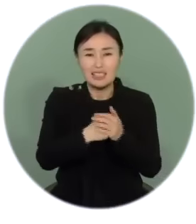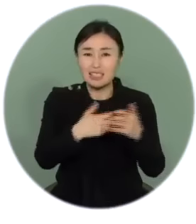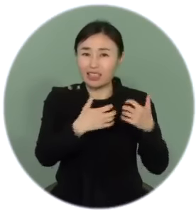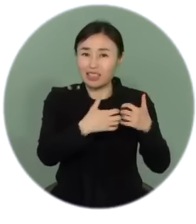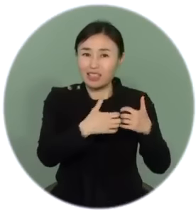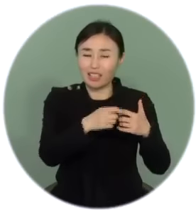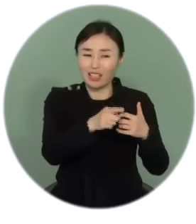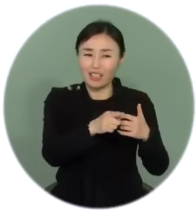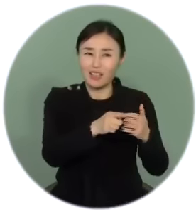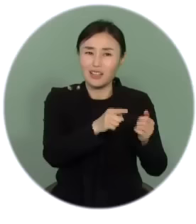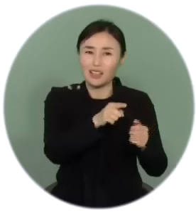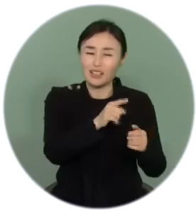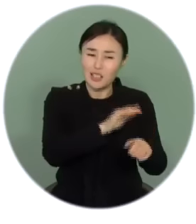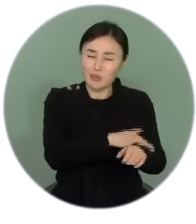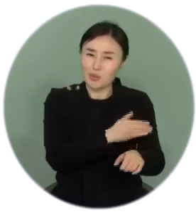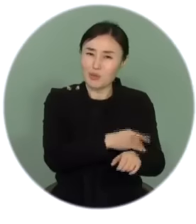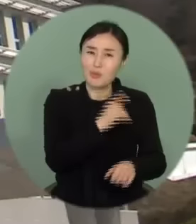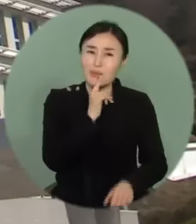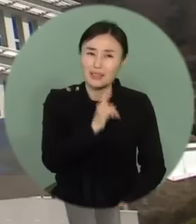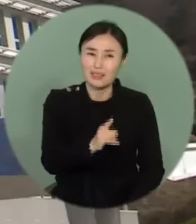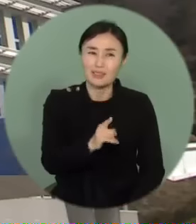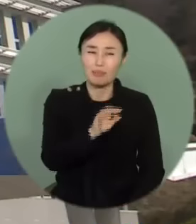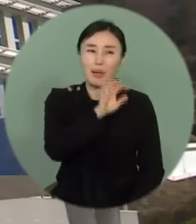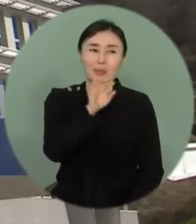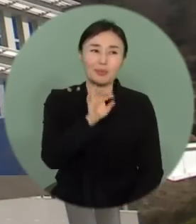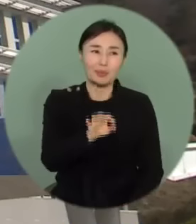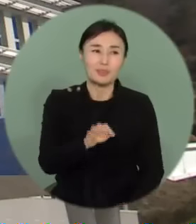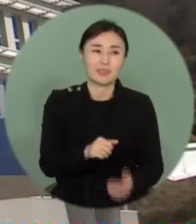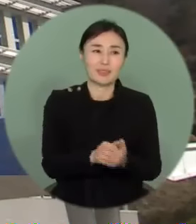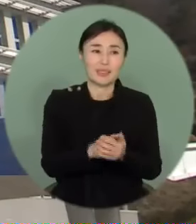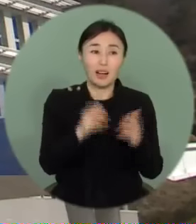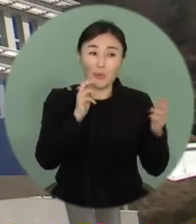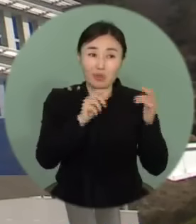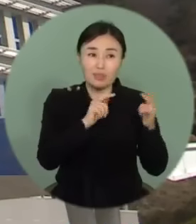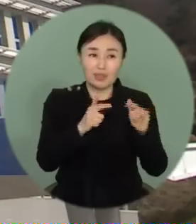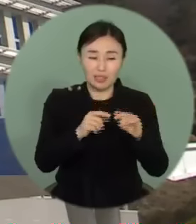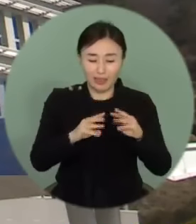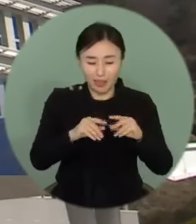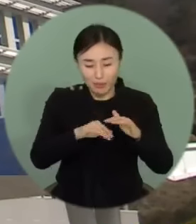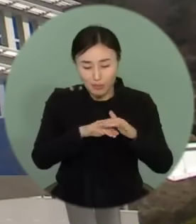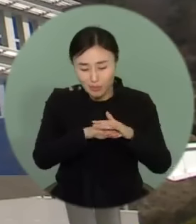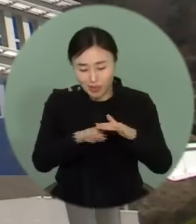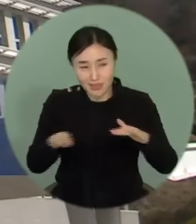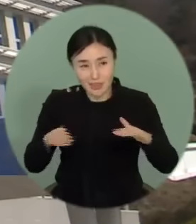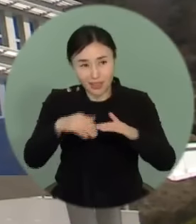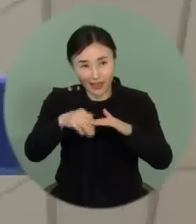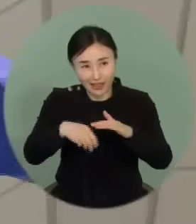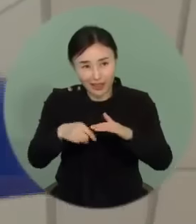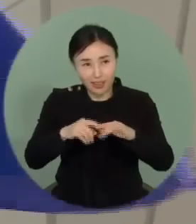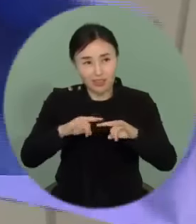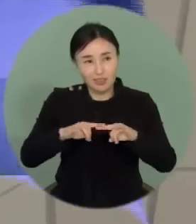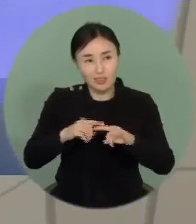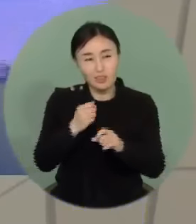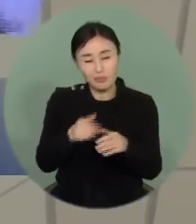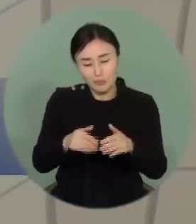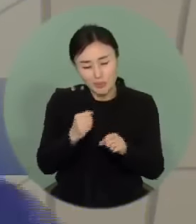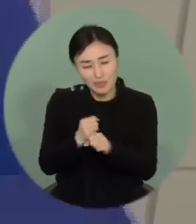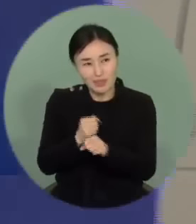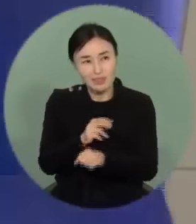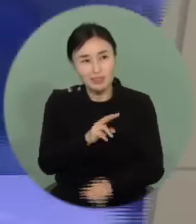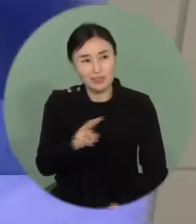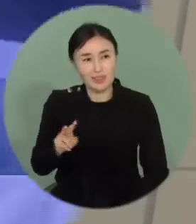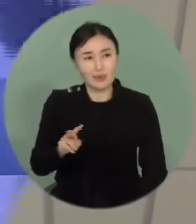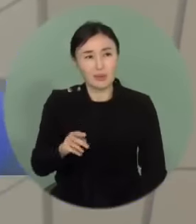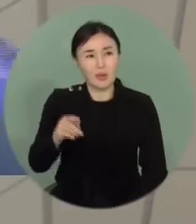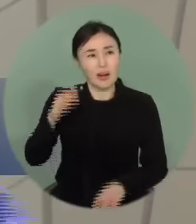업체에 설명만 옮기는 데 그쳤습니다. 경찰에서는 지중화 작업으로 저희한테 얘기를 했으니까 그 지중화 작업인 걸로 알고 있지. 제가 뭐 한전에서 지중화